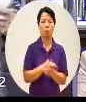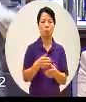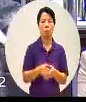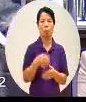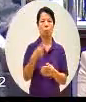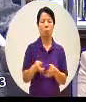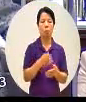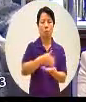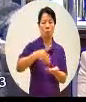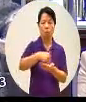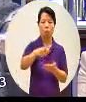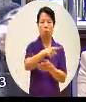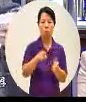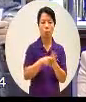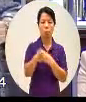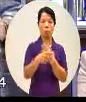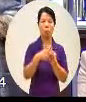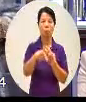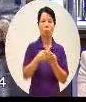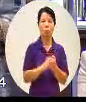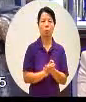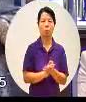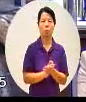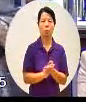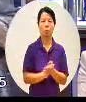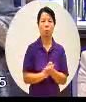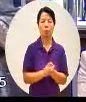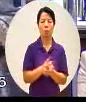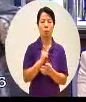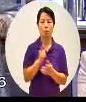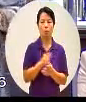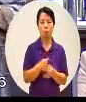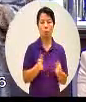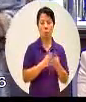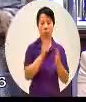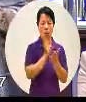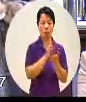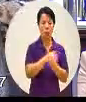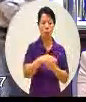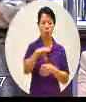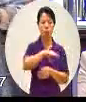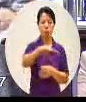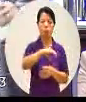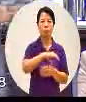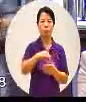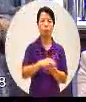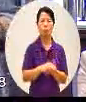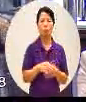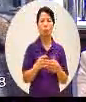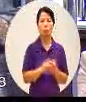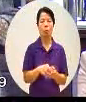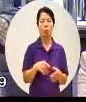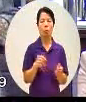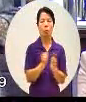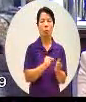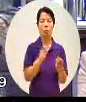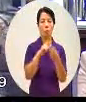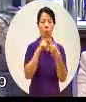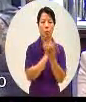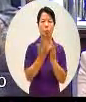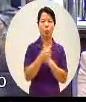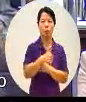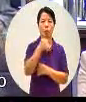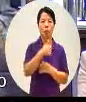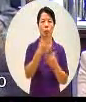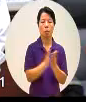划也足专业内行，我们以他作为窗口，好不好？副秘书长可以跨。 是恁统计什么时